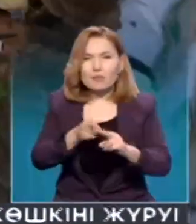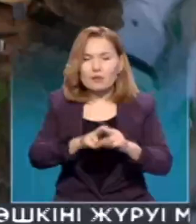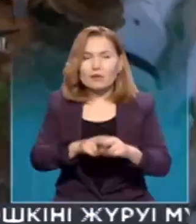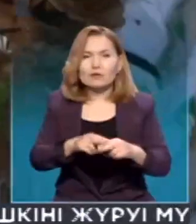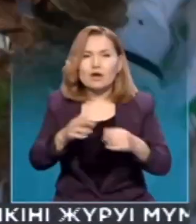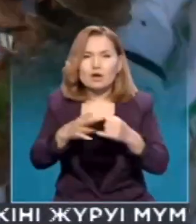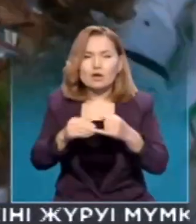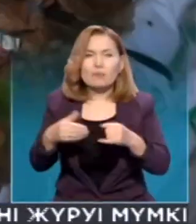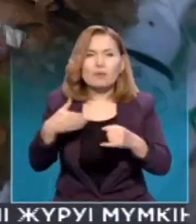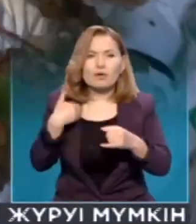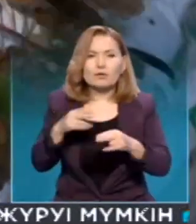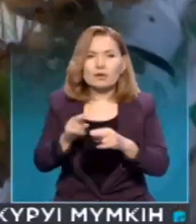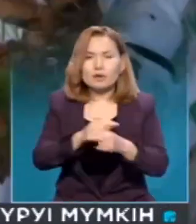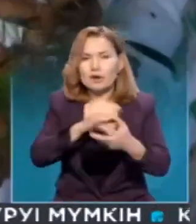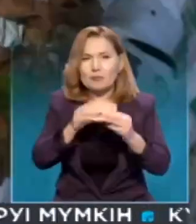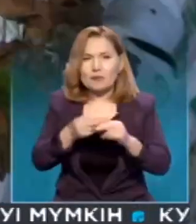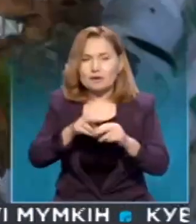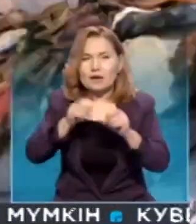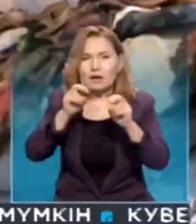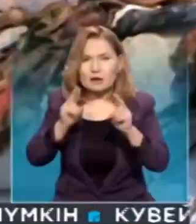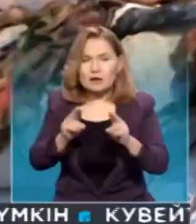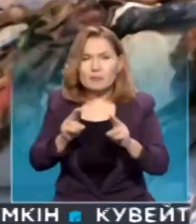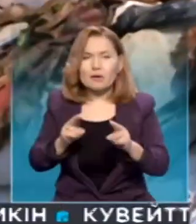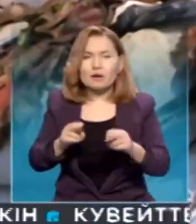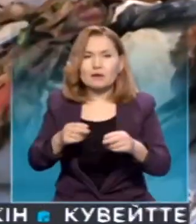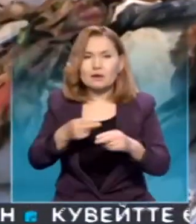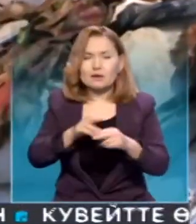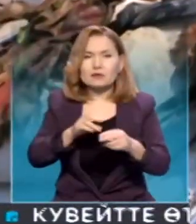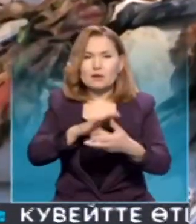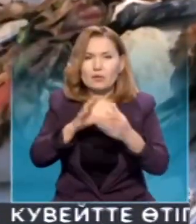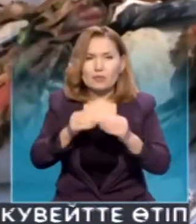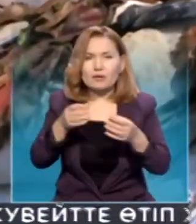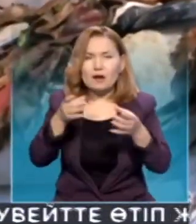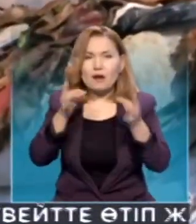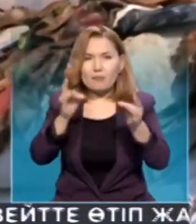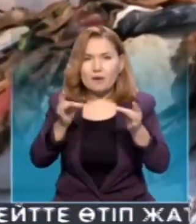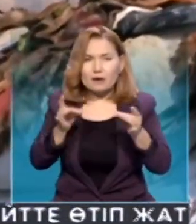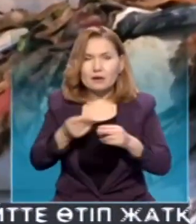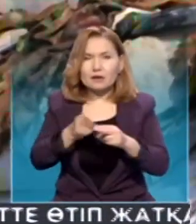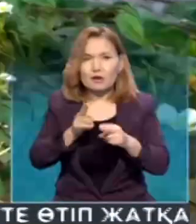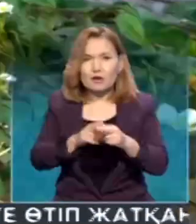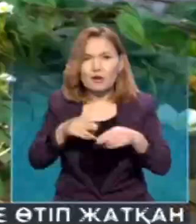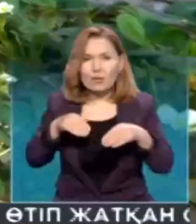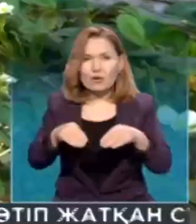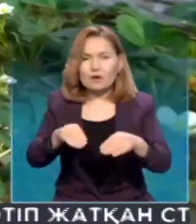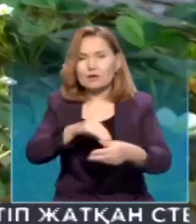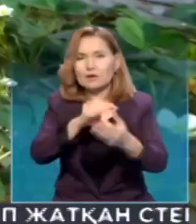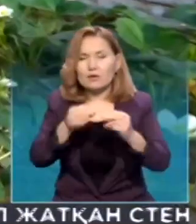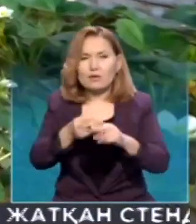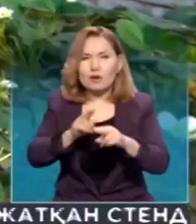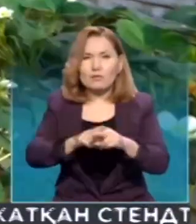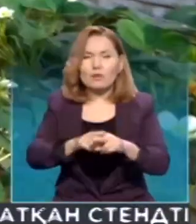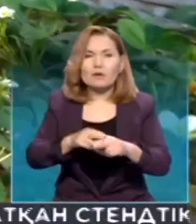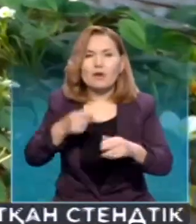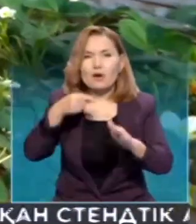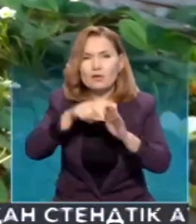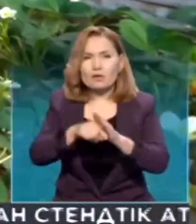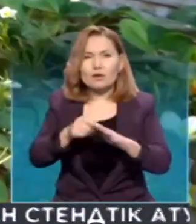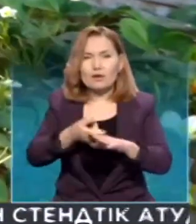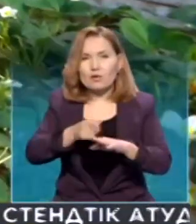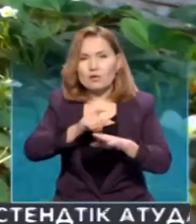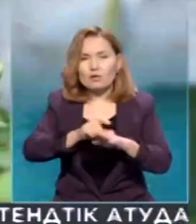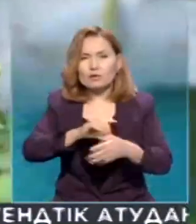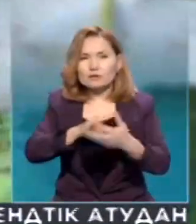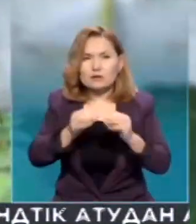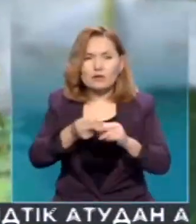салған. Жидектер жерде емес, арнайы қапшыққа отырғызылған. Ішіндегі органикалық тыңайтқыш биогумус, мақта шіріндісі,